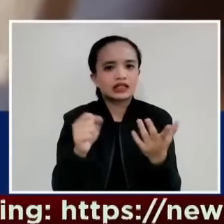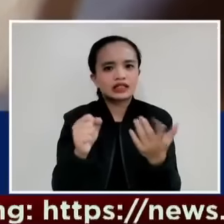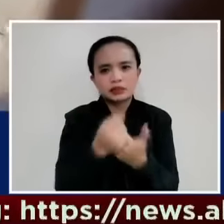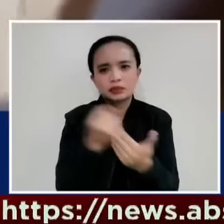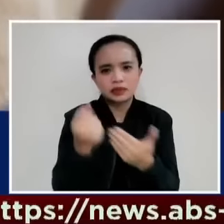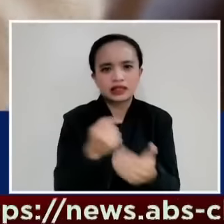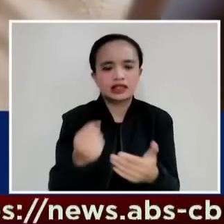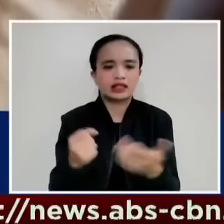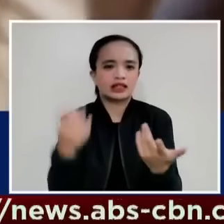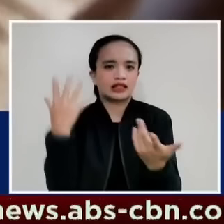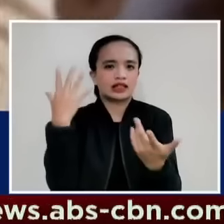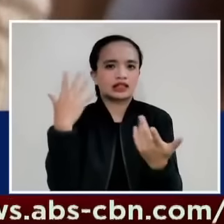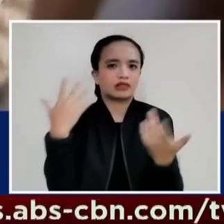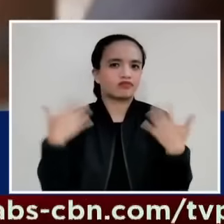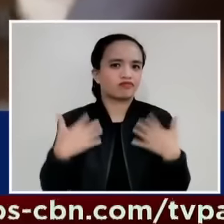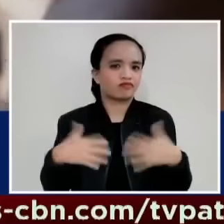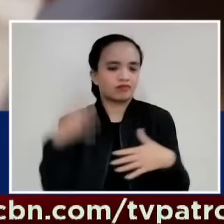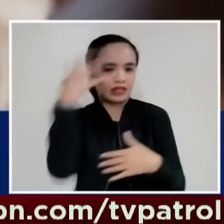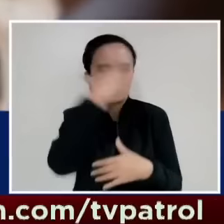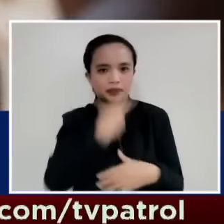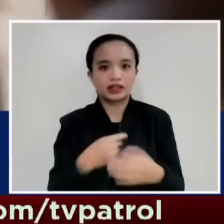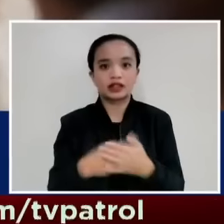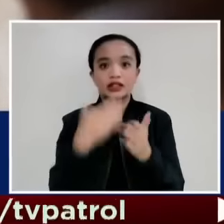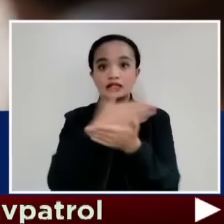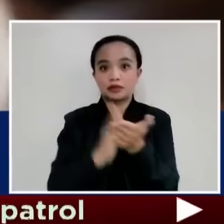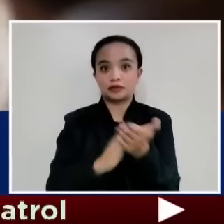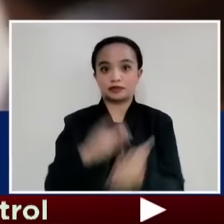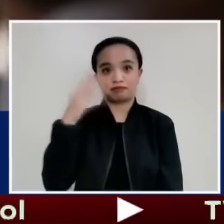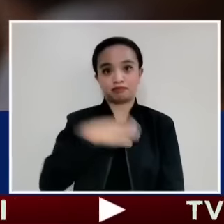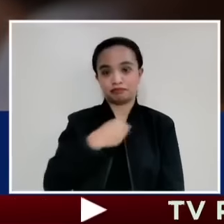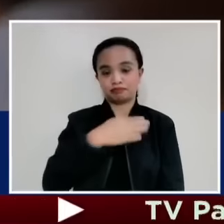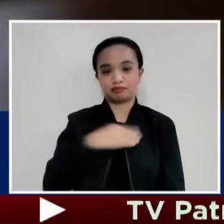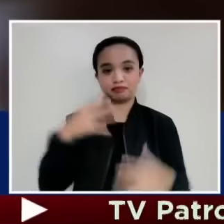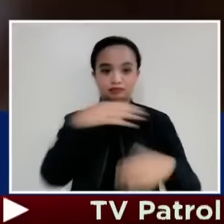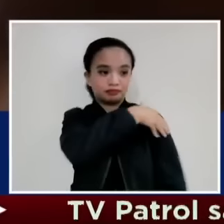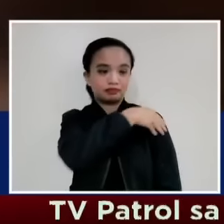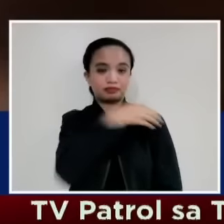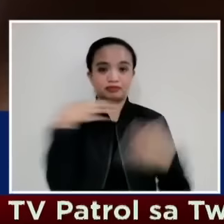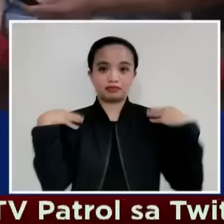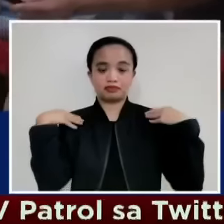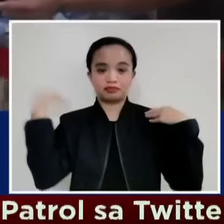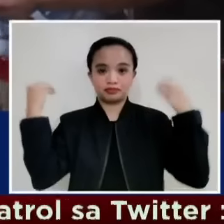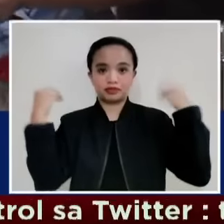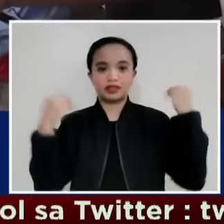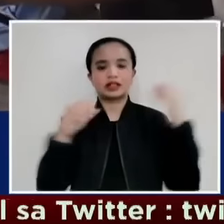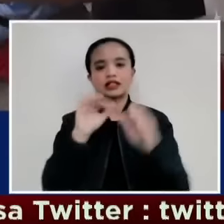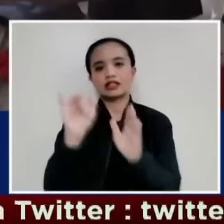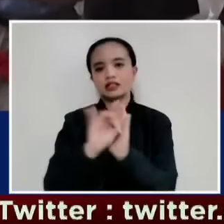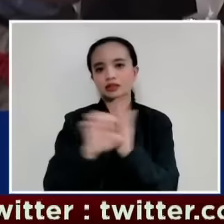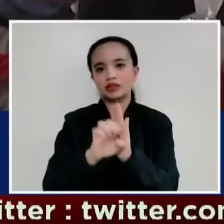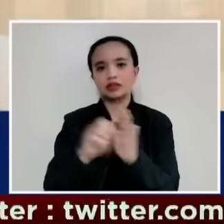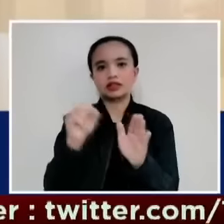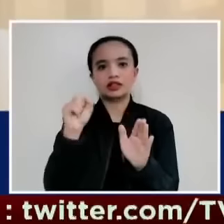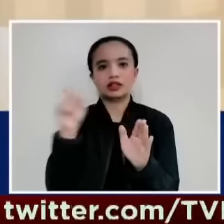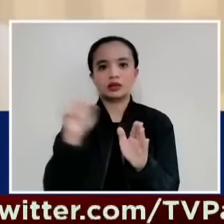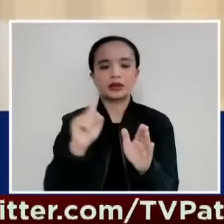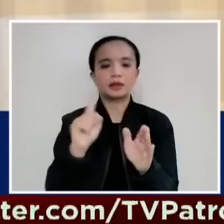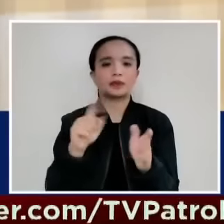elegant. Standout din ang ilang puting Filipiniana tulad ng suot ng asawa ni Senator Mark Villar na si Attorney Emeline